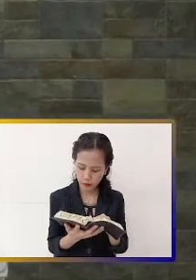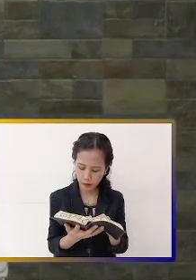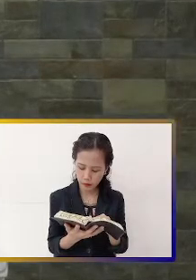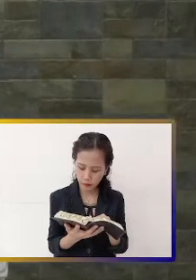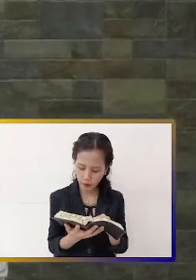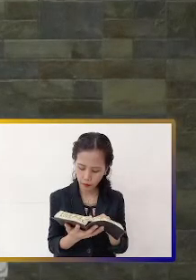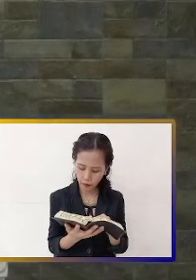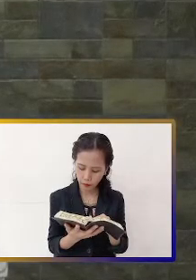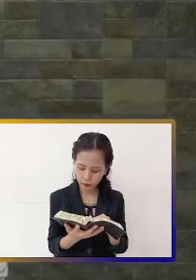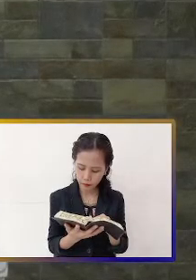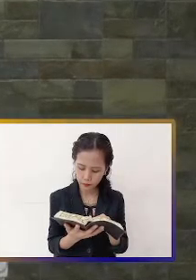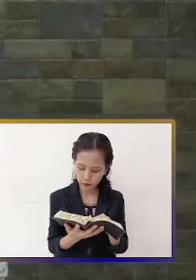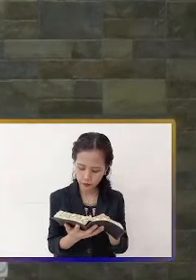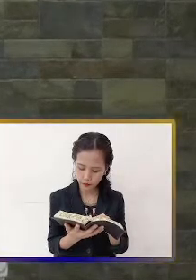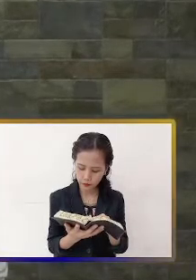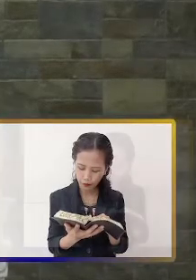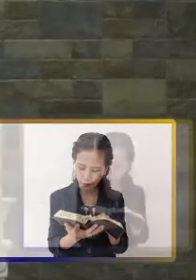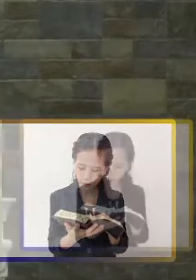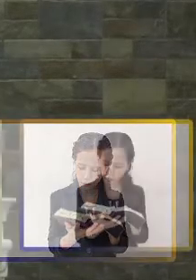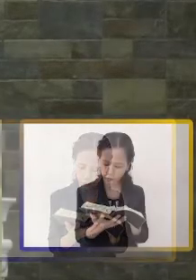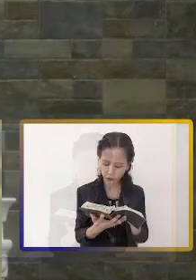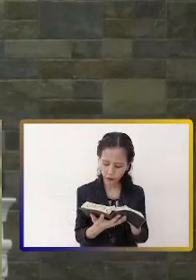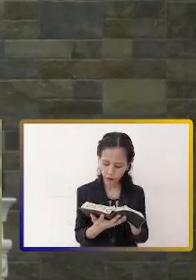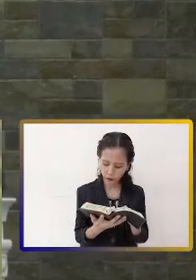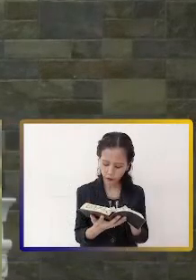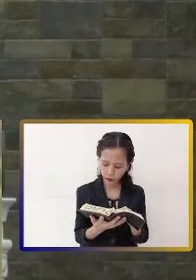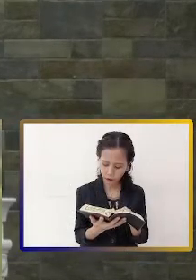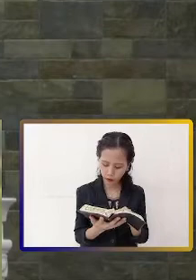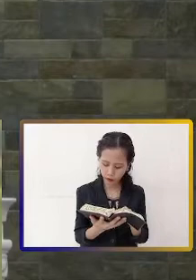Ang ganda po ng team up, mga kapatid.